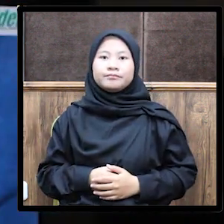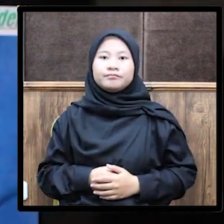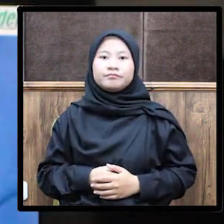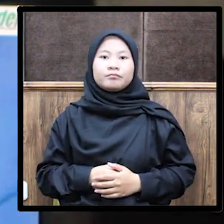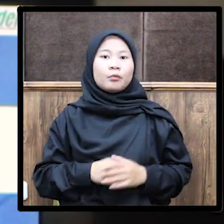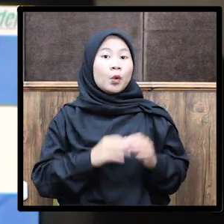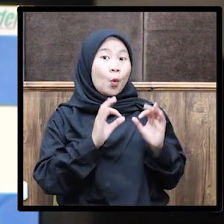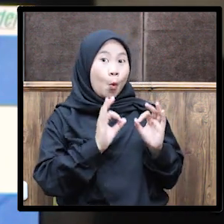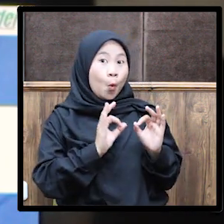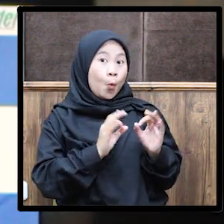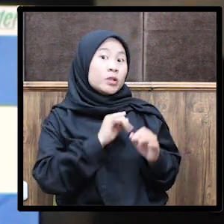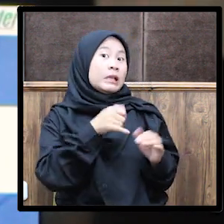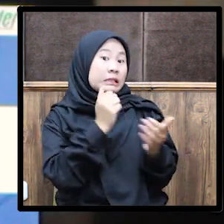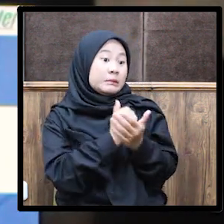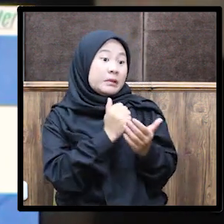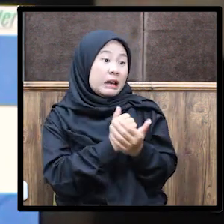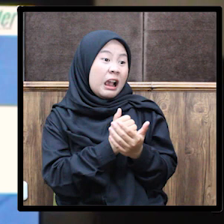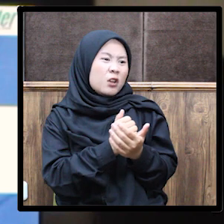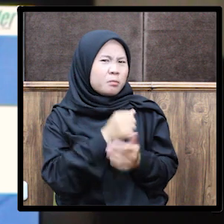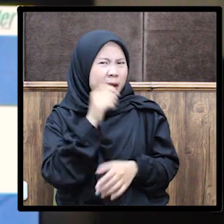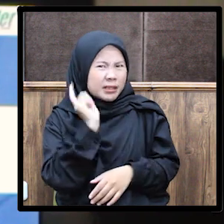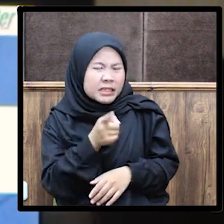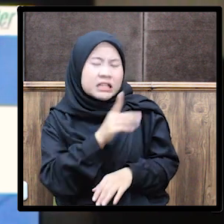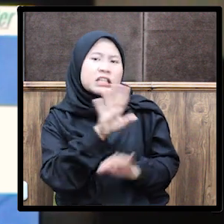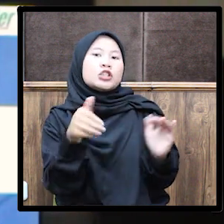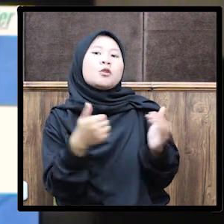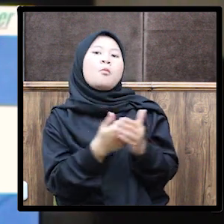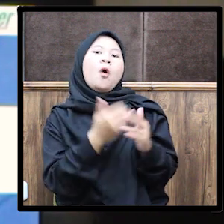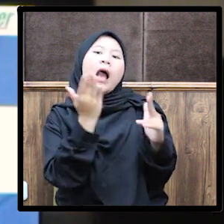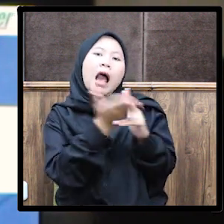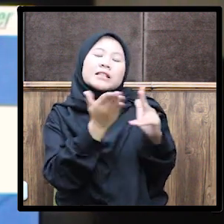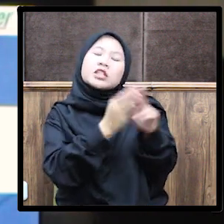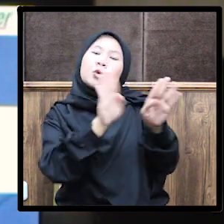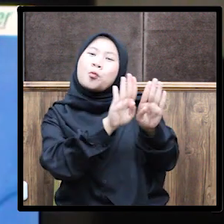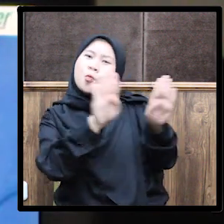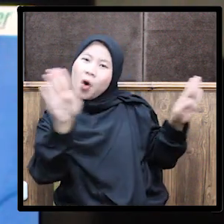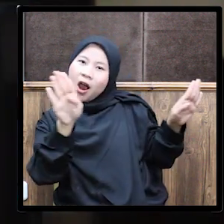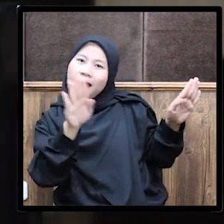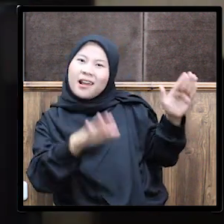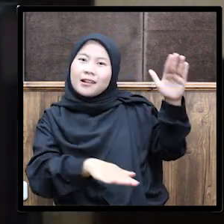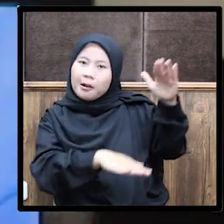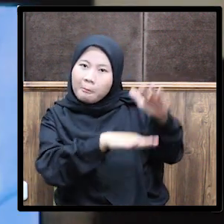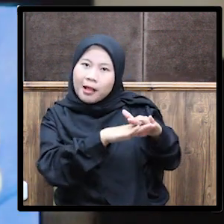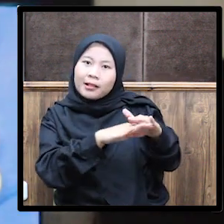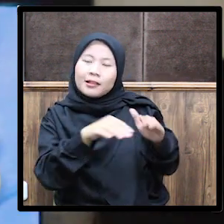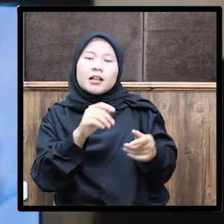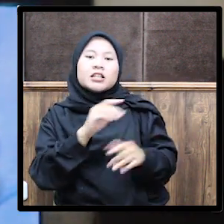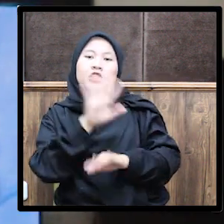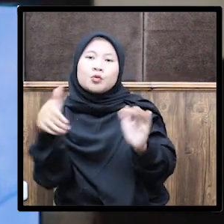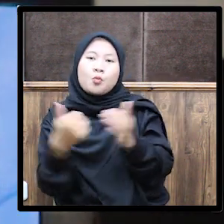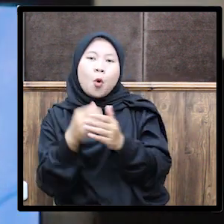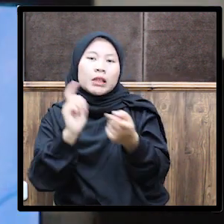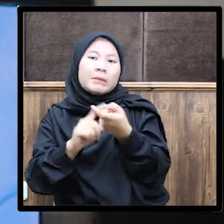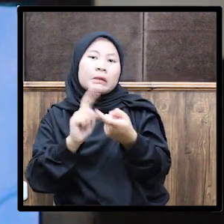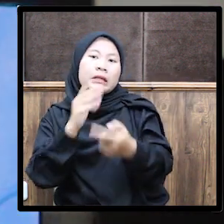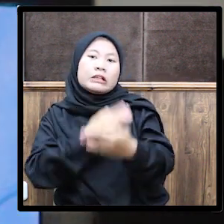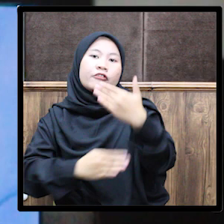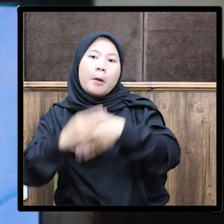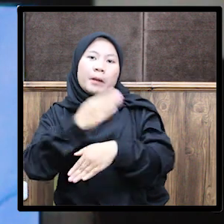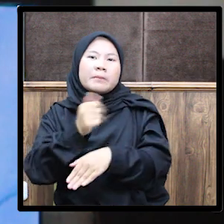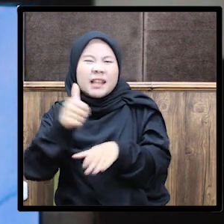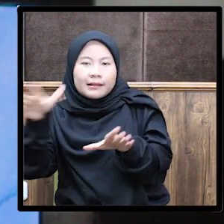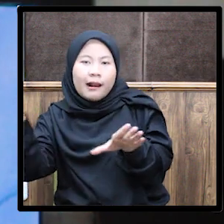Baik, Bu Rani, jadi memang harus dipastikan ya semua akses bisa terbuka dan harapannya difabel bisa tadi bisa optimal dalam berpartisipasi dalam